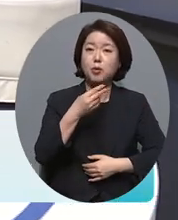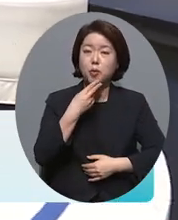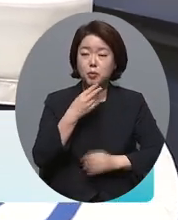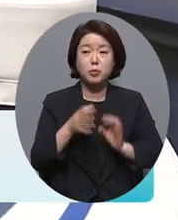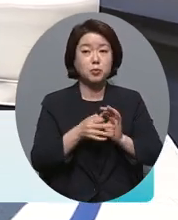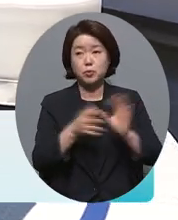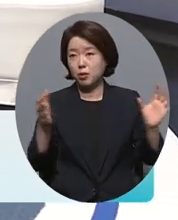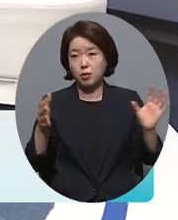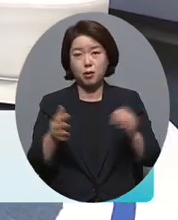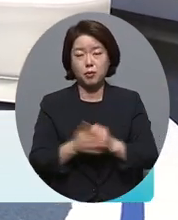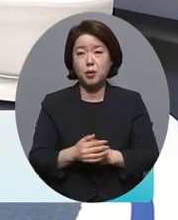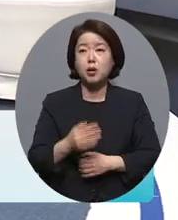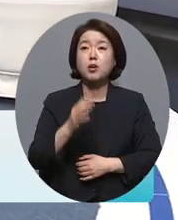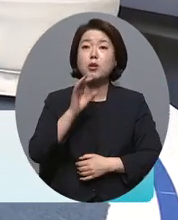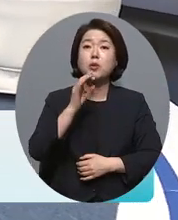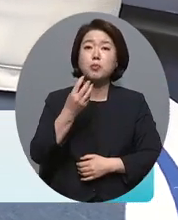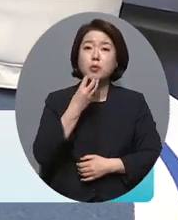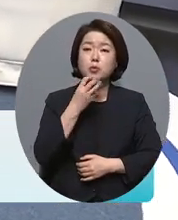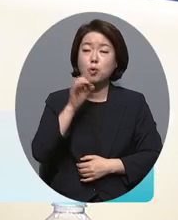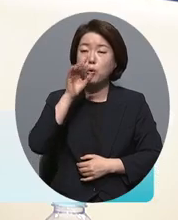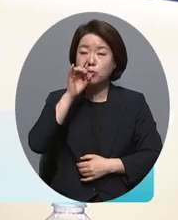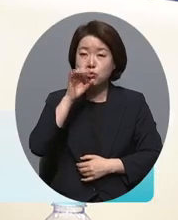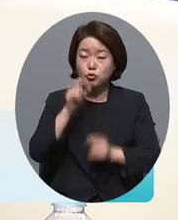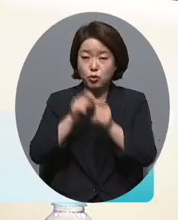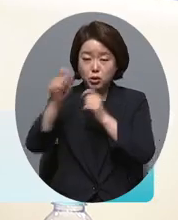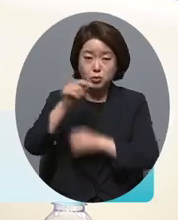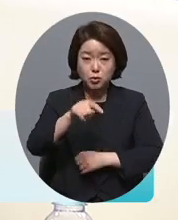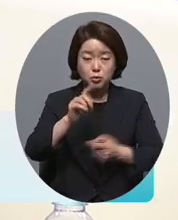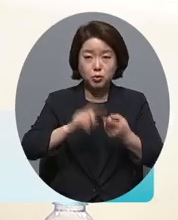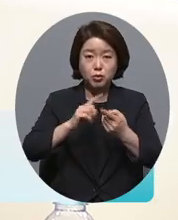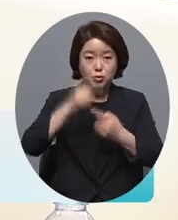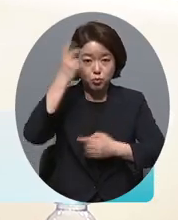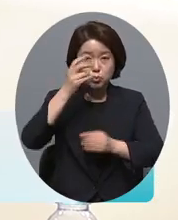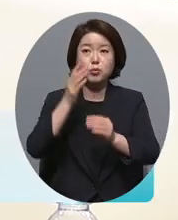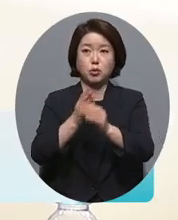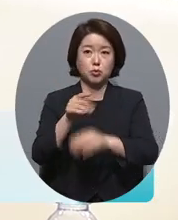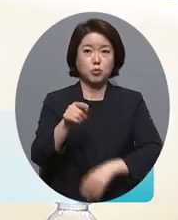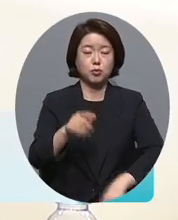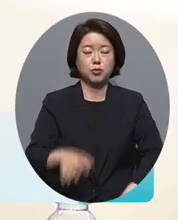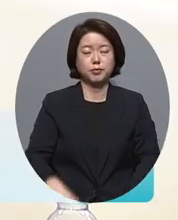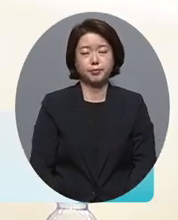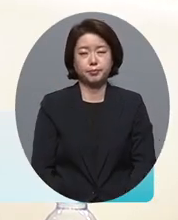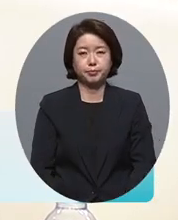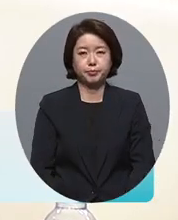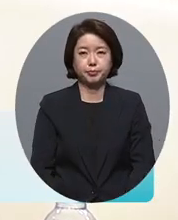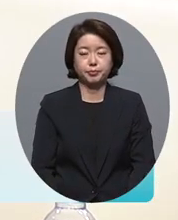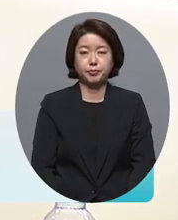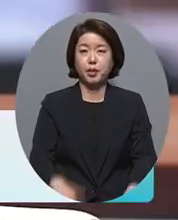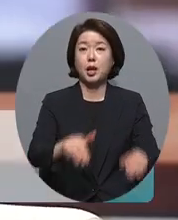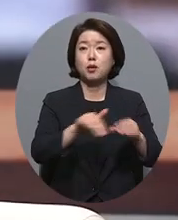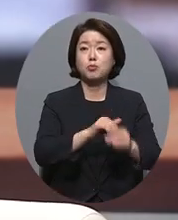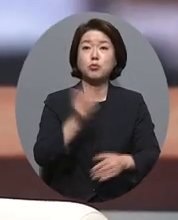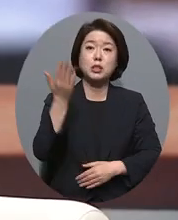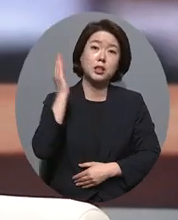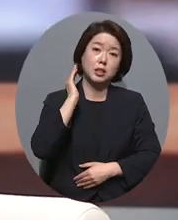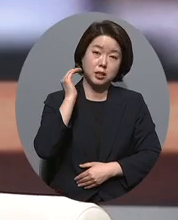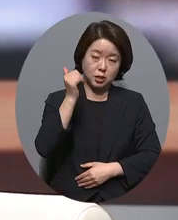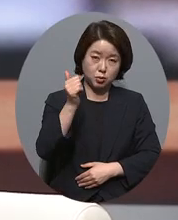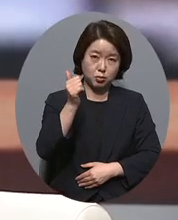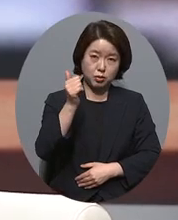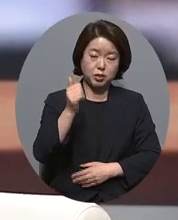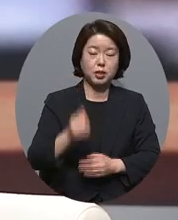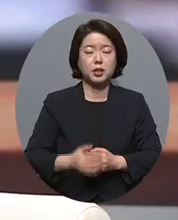상관이 없어요 왜냐면 서울중앙지검에서 이미이 사건과 관련해서 수사를 하고 있거든요 자 그리고 문재인 대통 전 대통령이